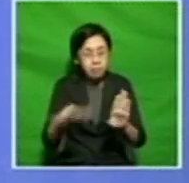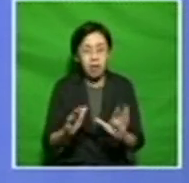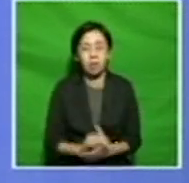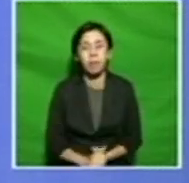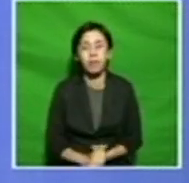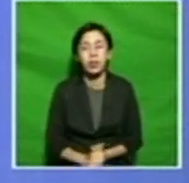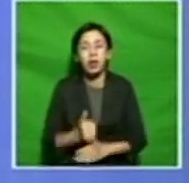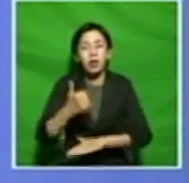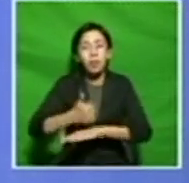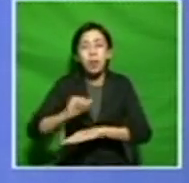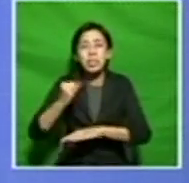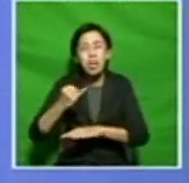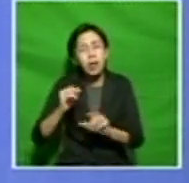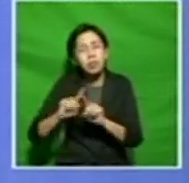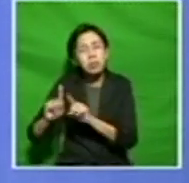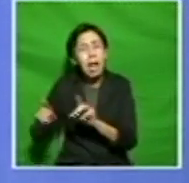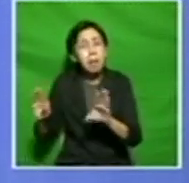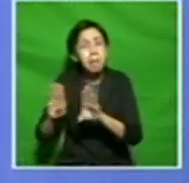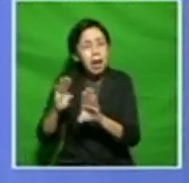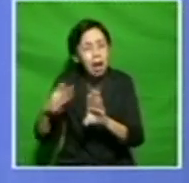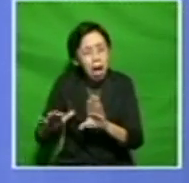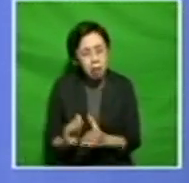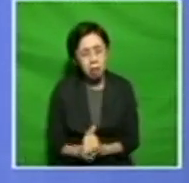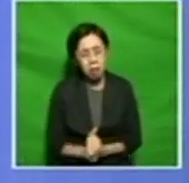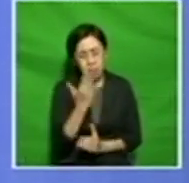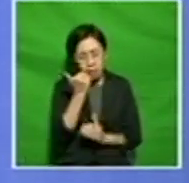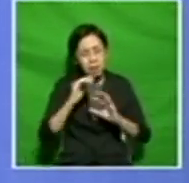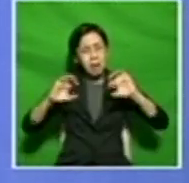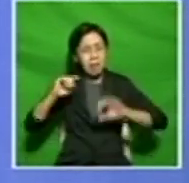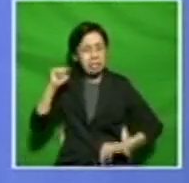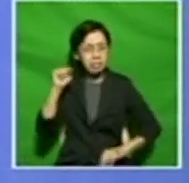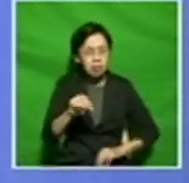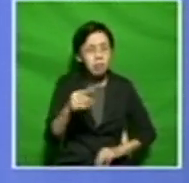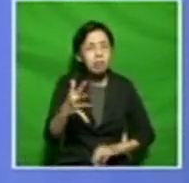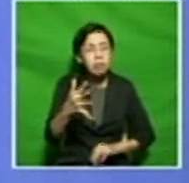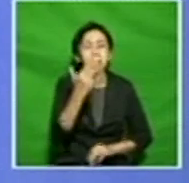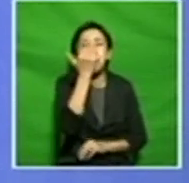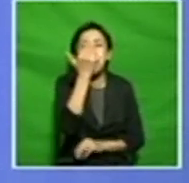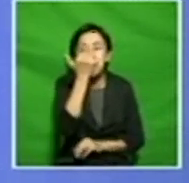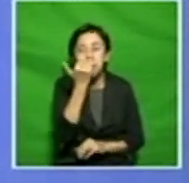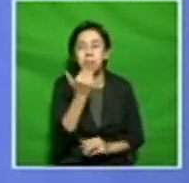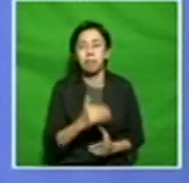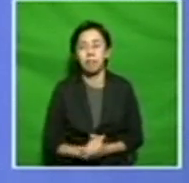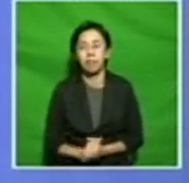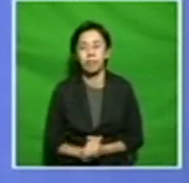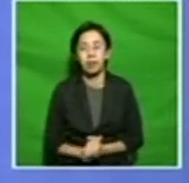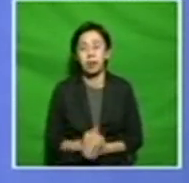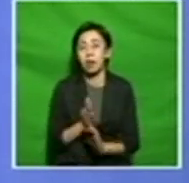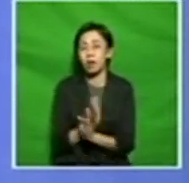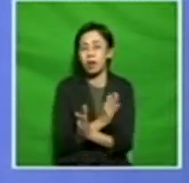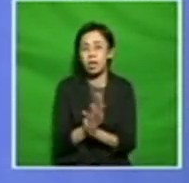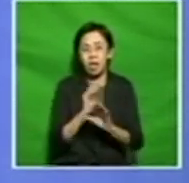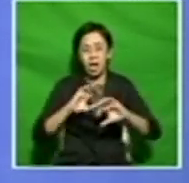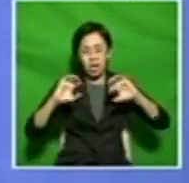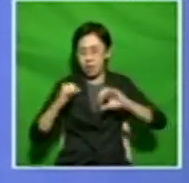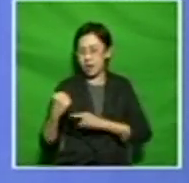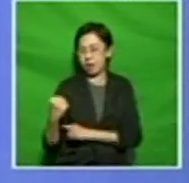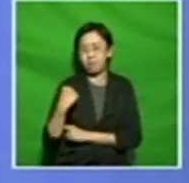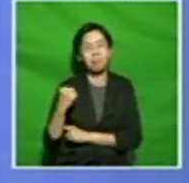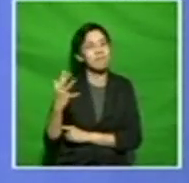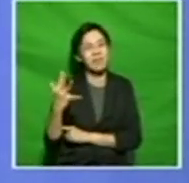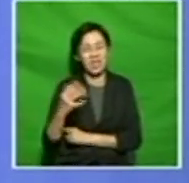ผู้ว่าราชการจังหวัดปิดไปแล้วทำไมรัฐบาลจึงไม่สั่งคำตอบก็คือในเวลาที่ผ่านมารัฐบาลไม่มีอำนาจสั่